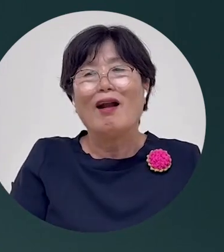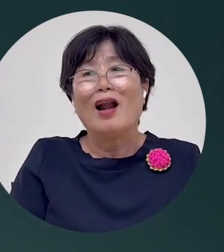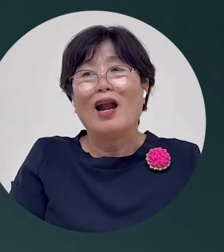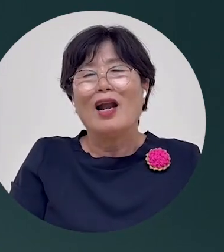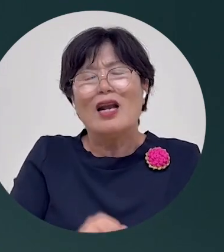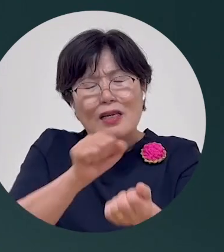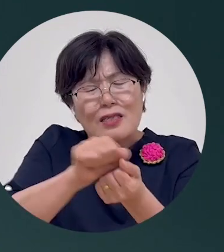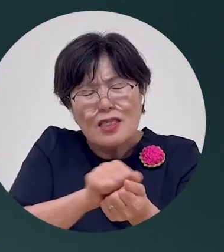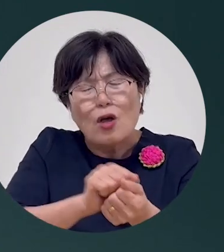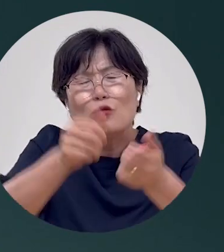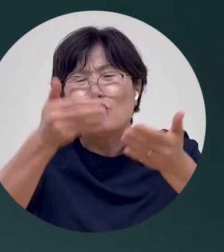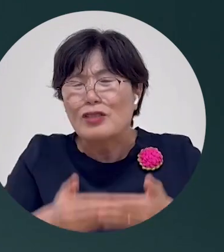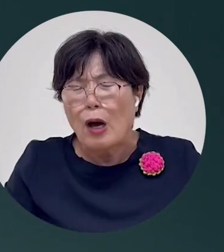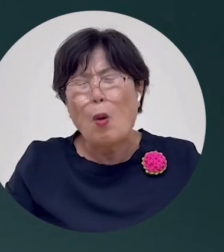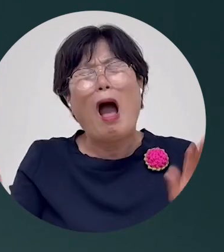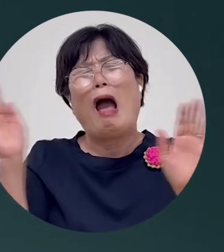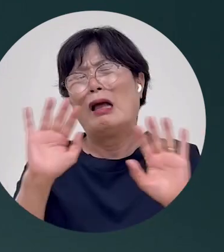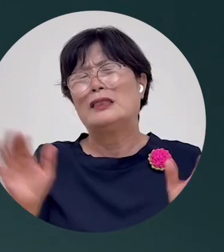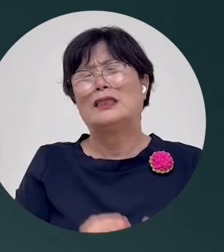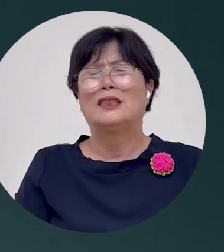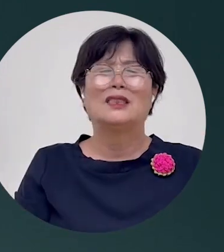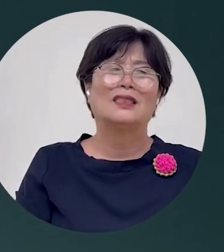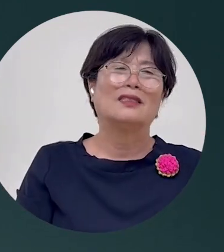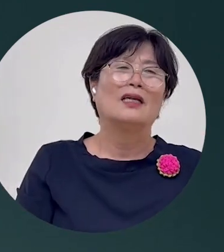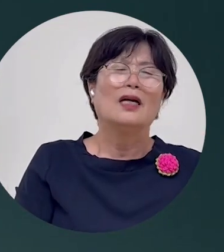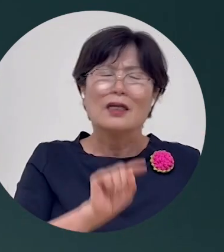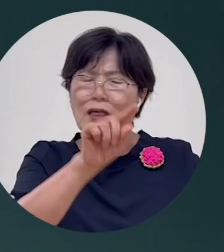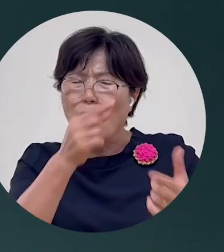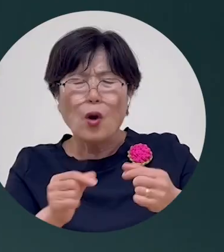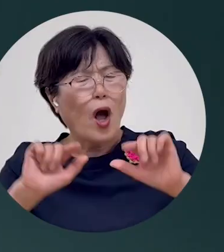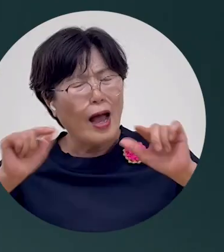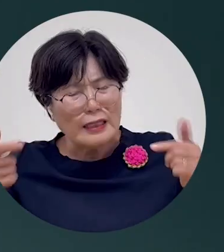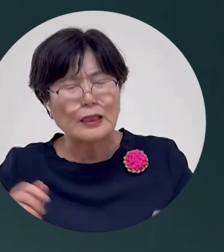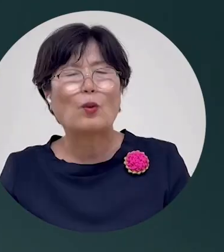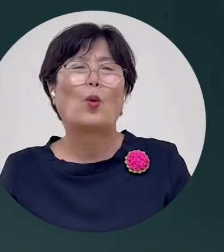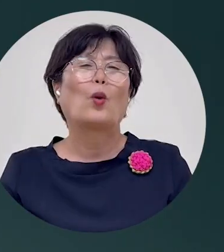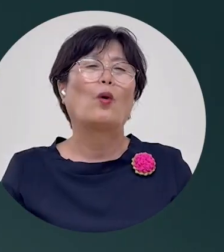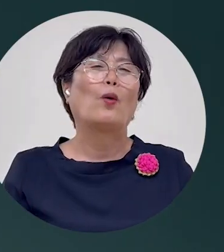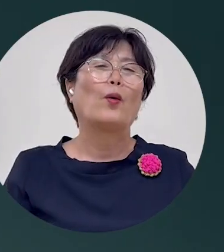씻어주신다고요? 그런 일이 없어요. 그럴 일이 없어요.